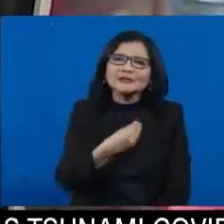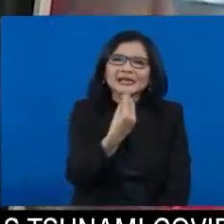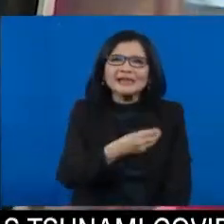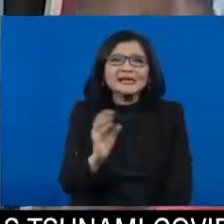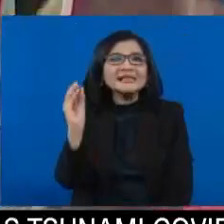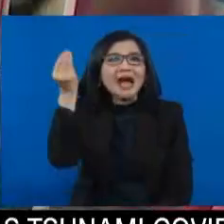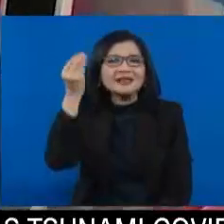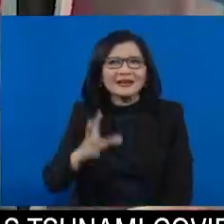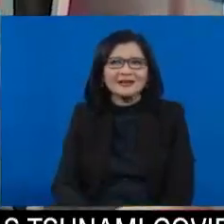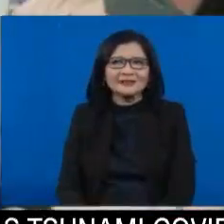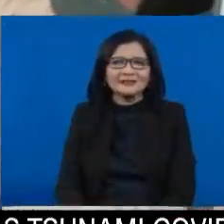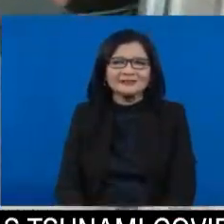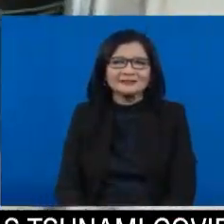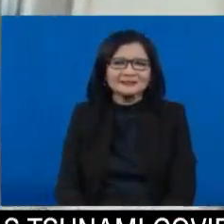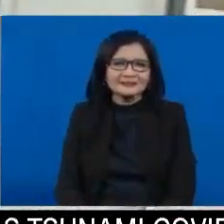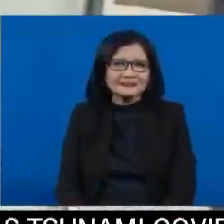Jakarta.